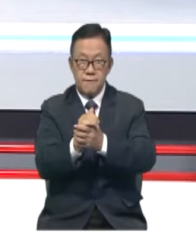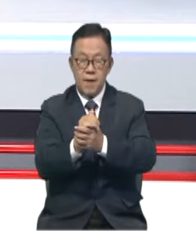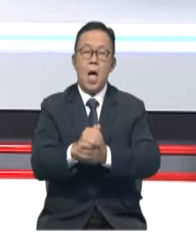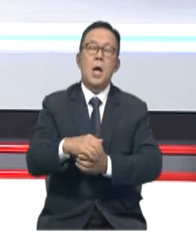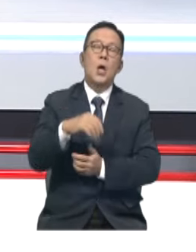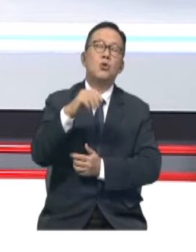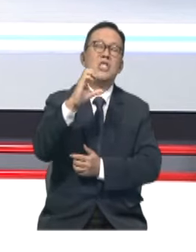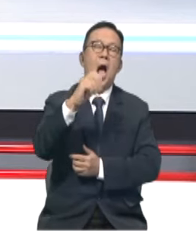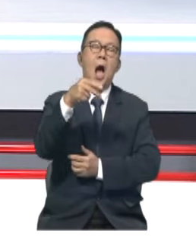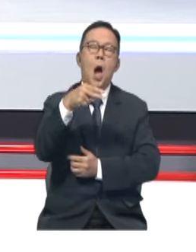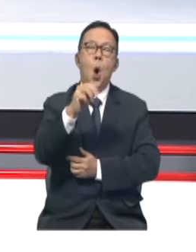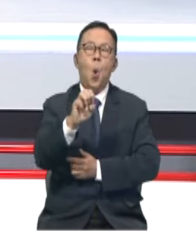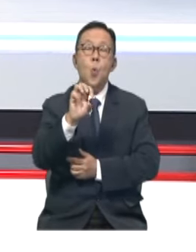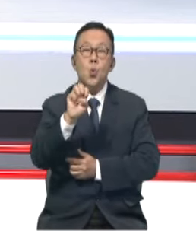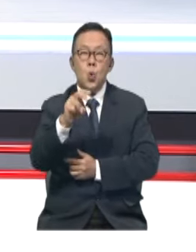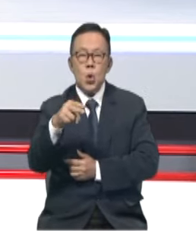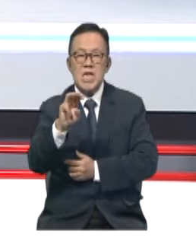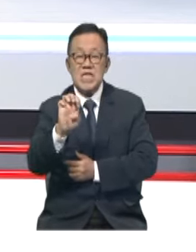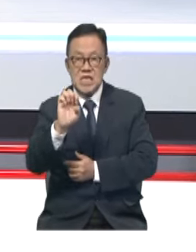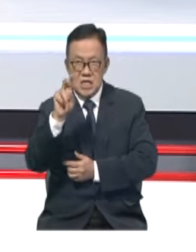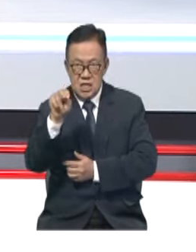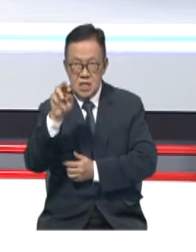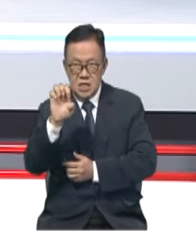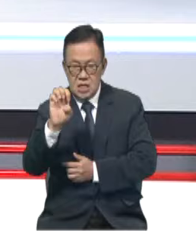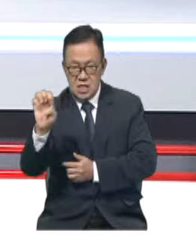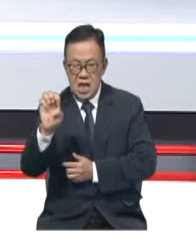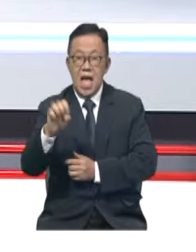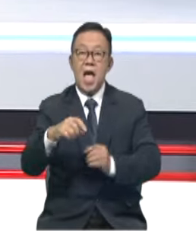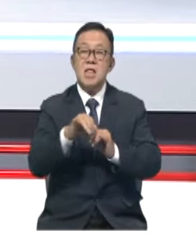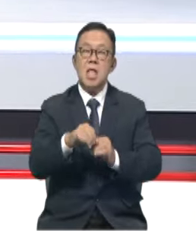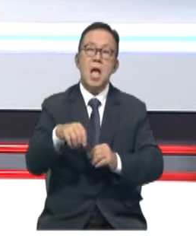Ni. Majlis mengadap berlangsung di Kasar Al-Mizan.